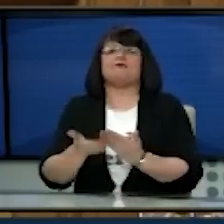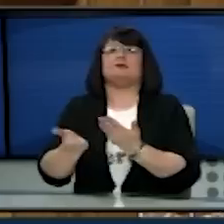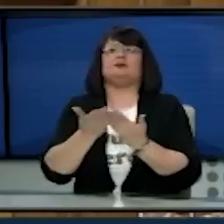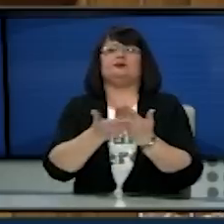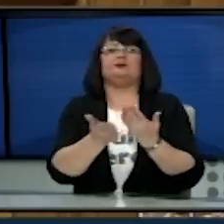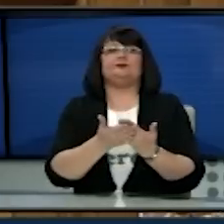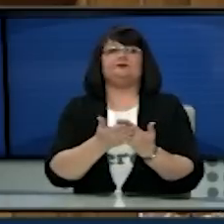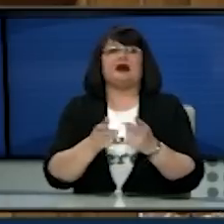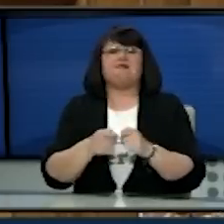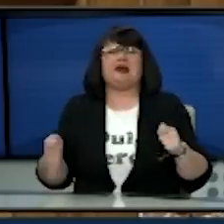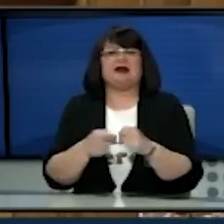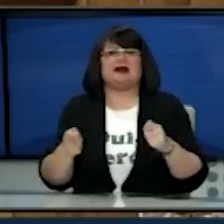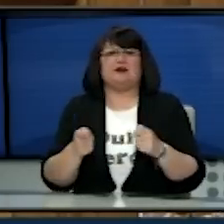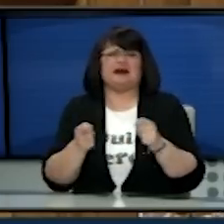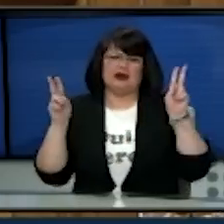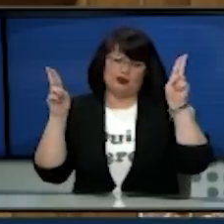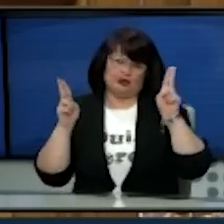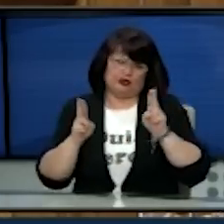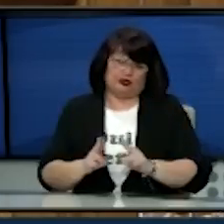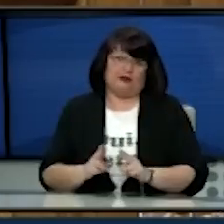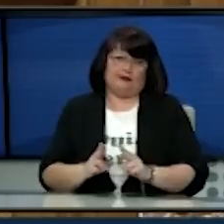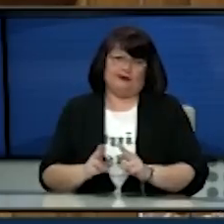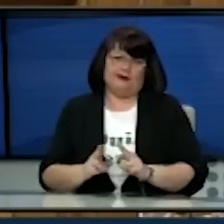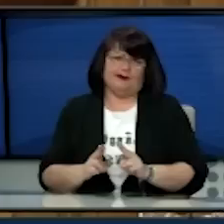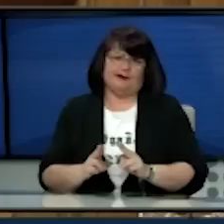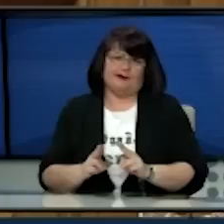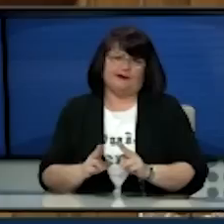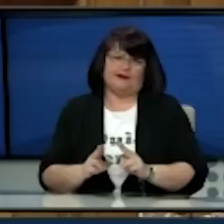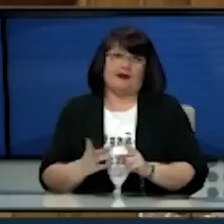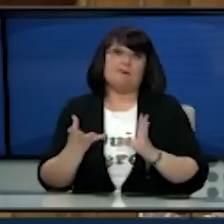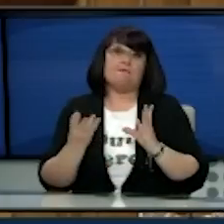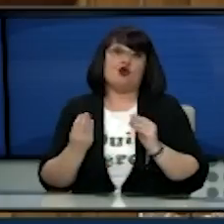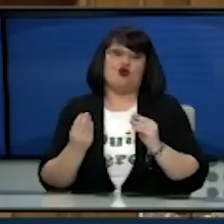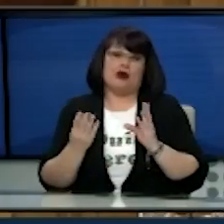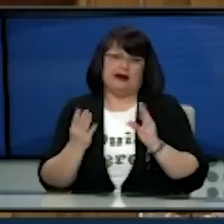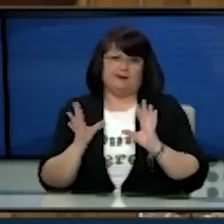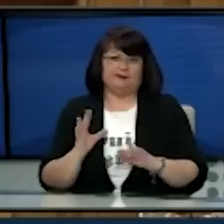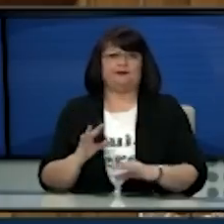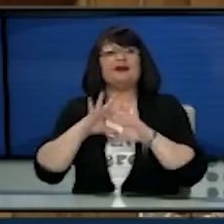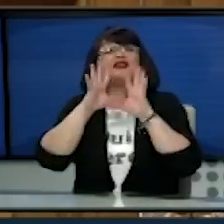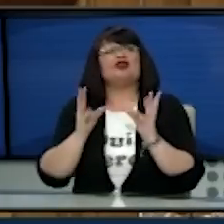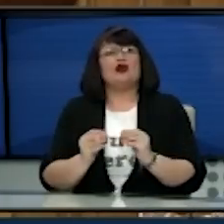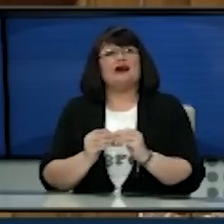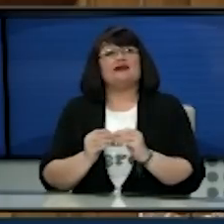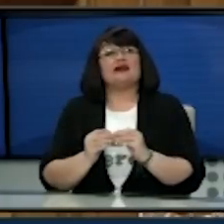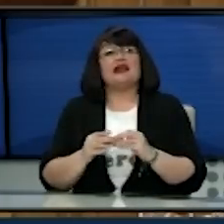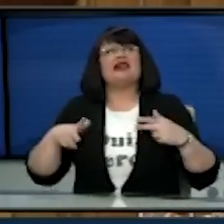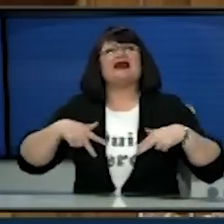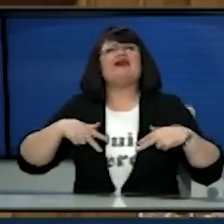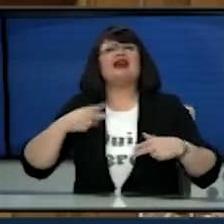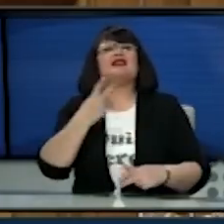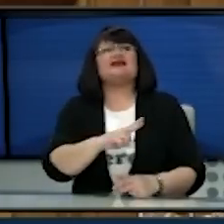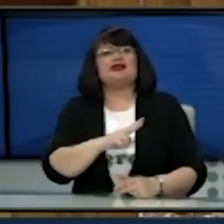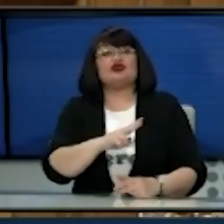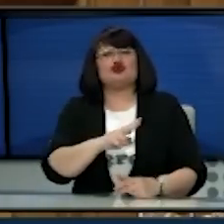λέμε, έχουν περιοριστεί σημαντικά, έχουν περιοριστεί πάρα πολύ. Μέσα σε όλα αυτά, η κυβέρνησή σας